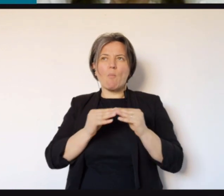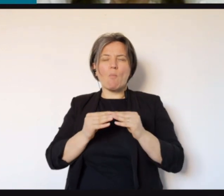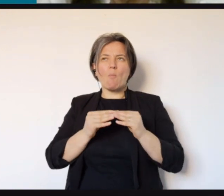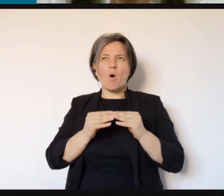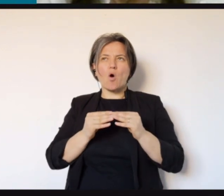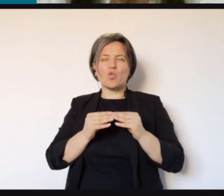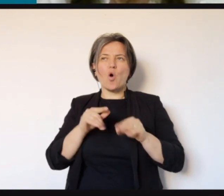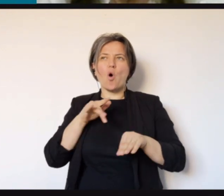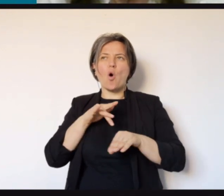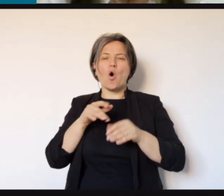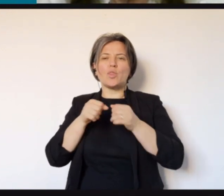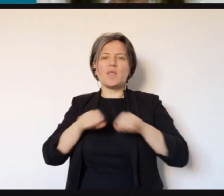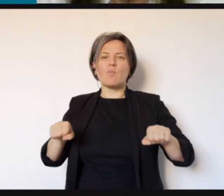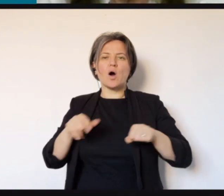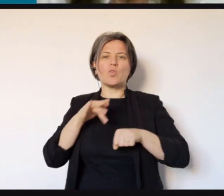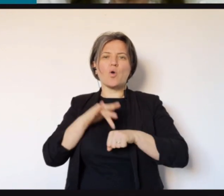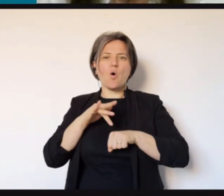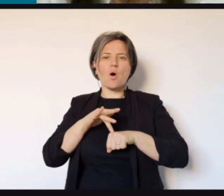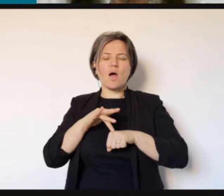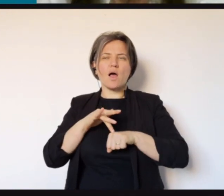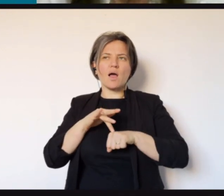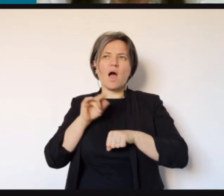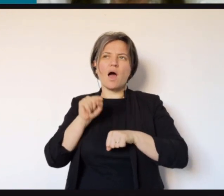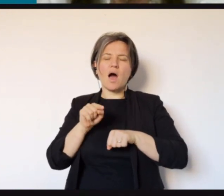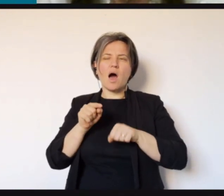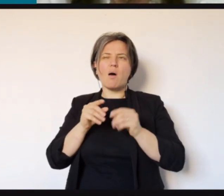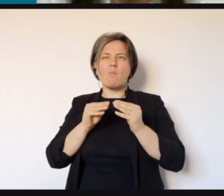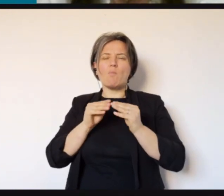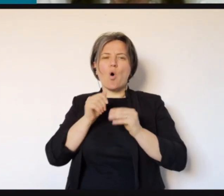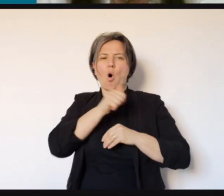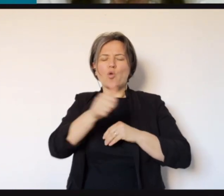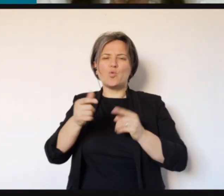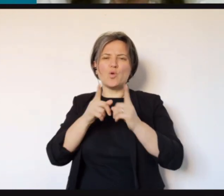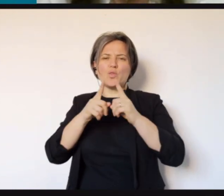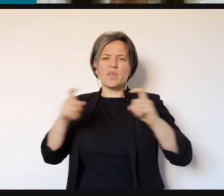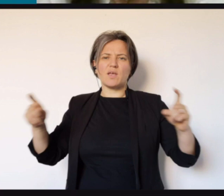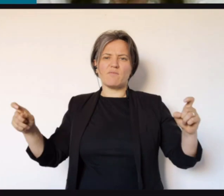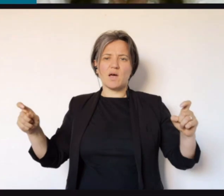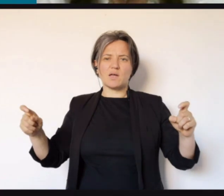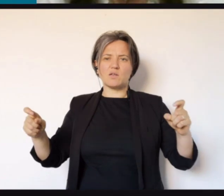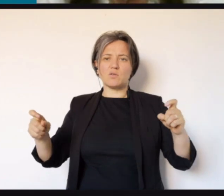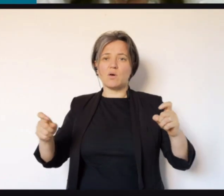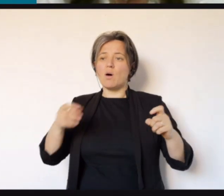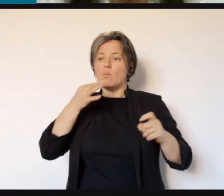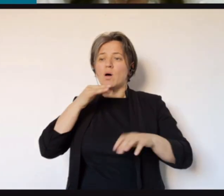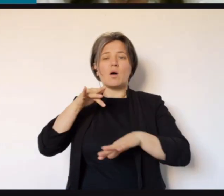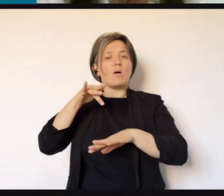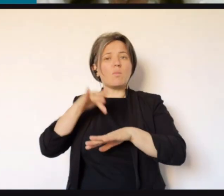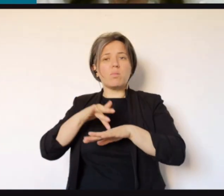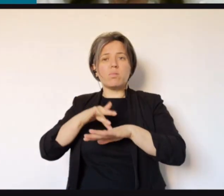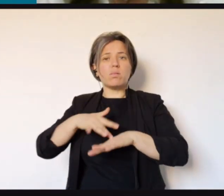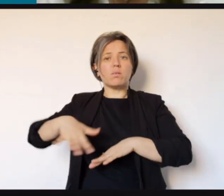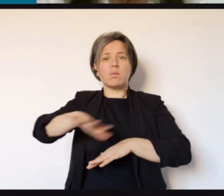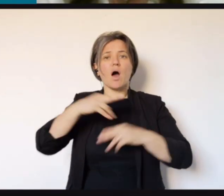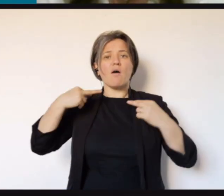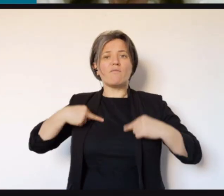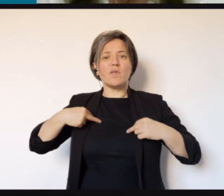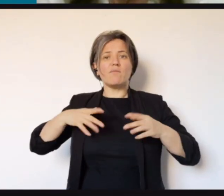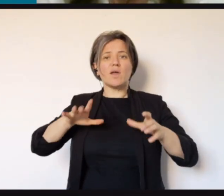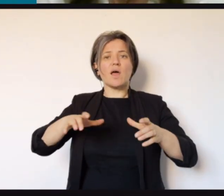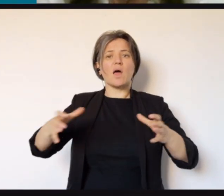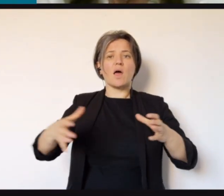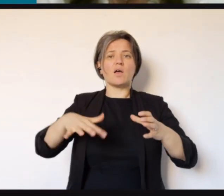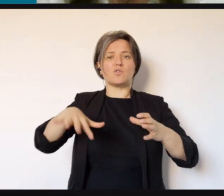la democrazia, che è nel costruire la società e di vivere di fare